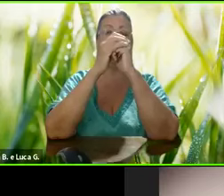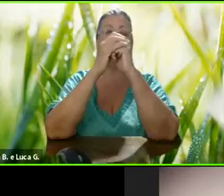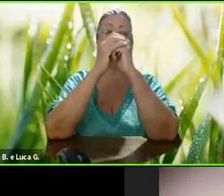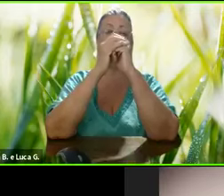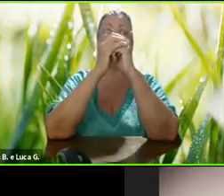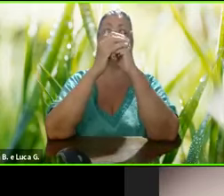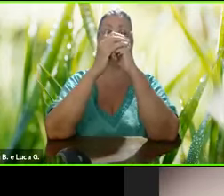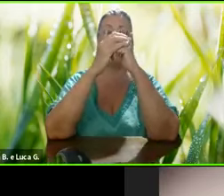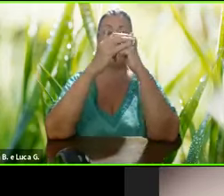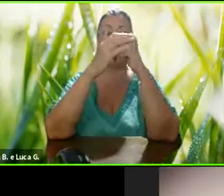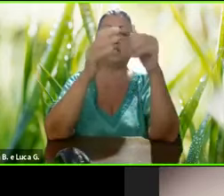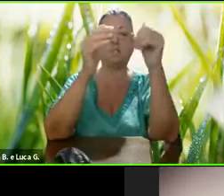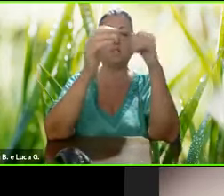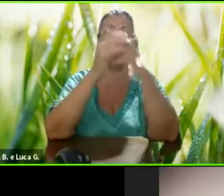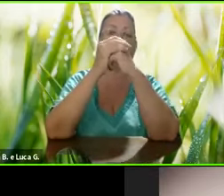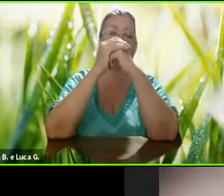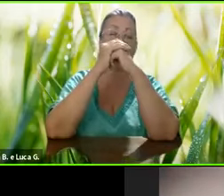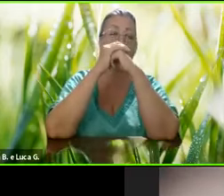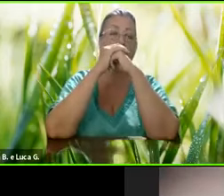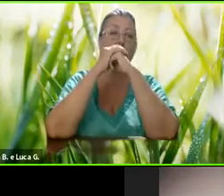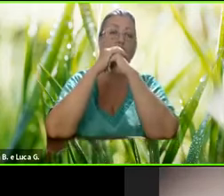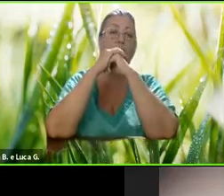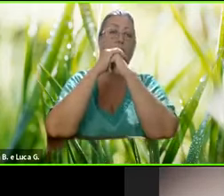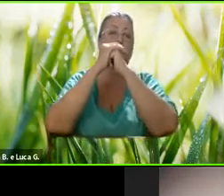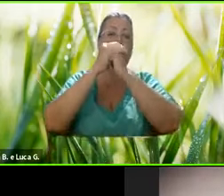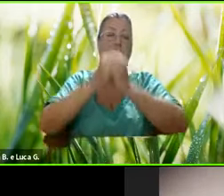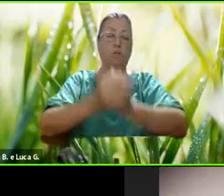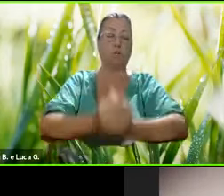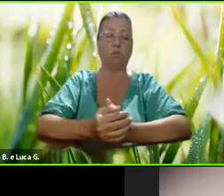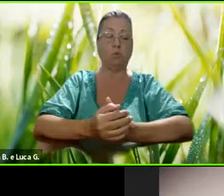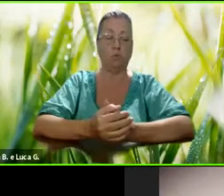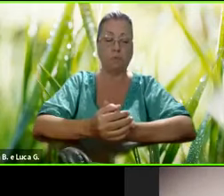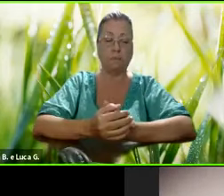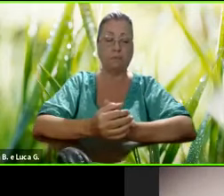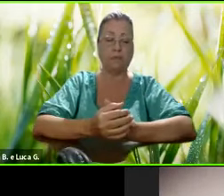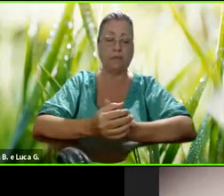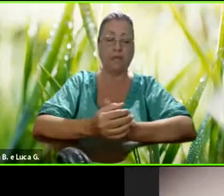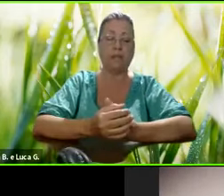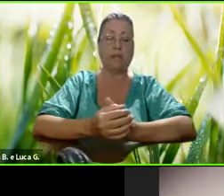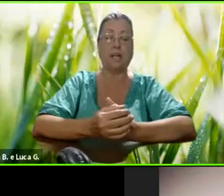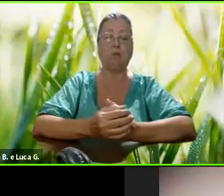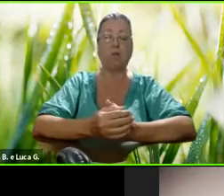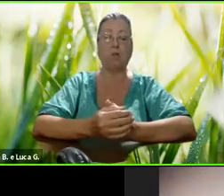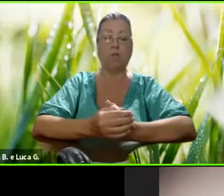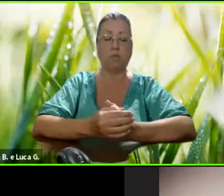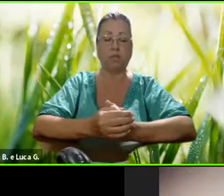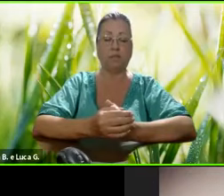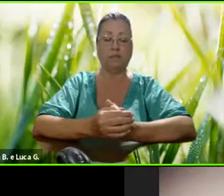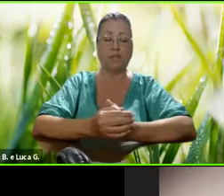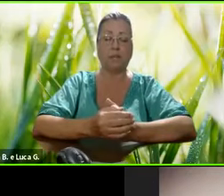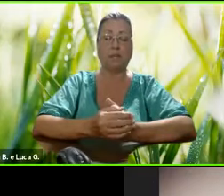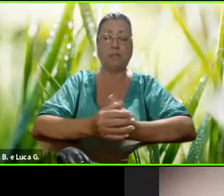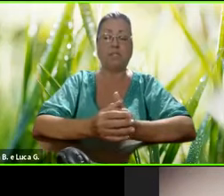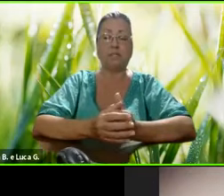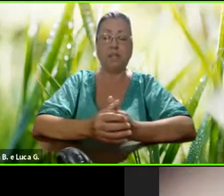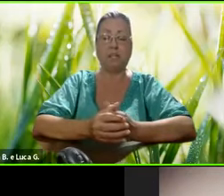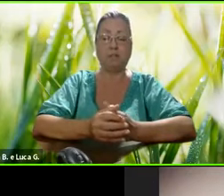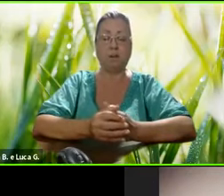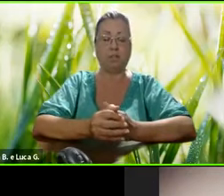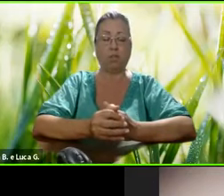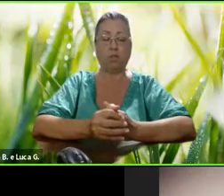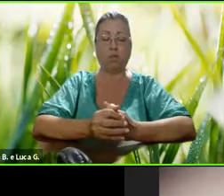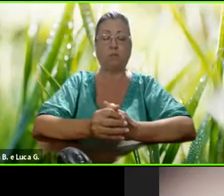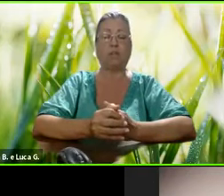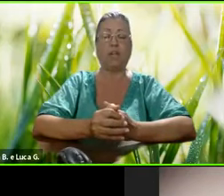e di tutte le case che adesso si entrano in connessione con noi. Chiediamo inoltre che questi